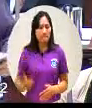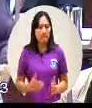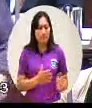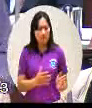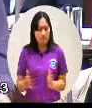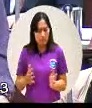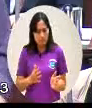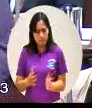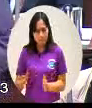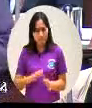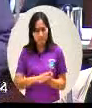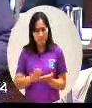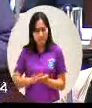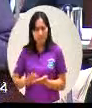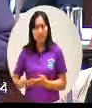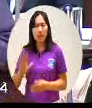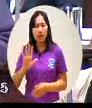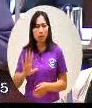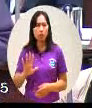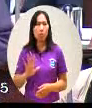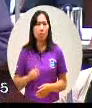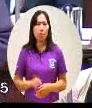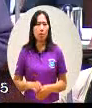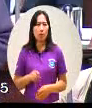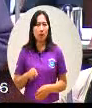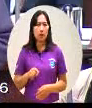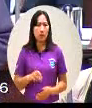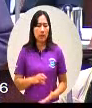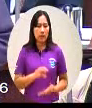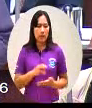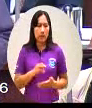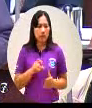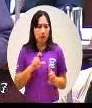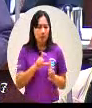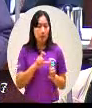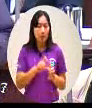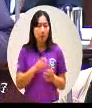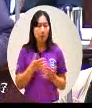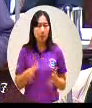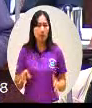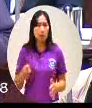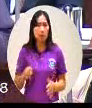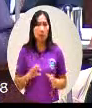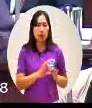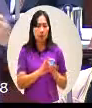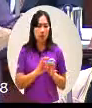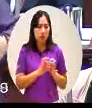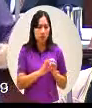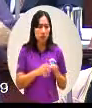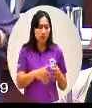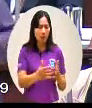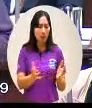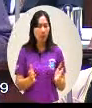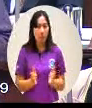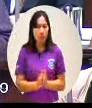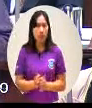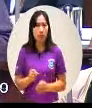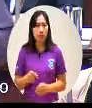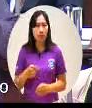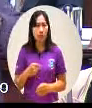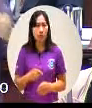那刚刚那个韩演在做了很多的执行，那有关于相关的部分，我们都有